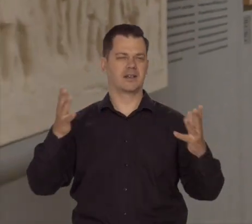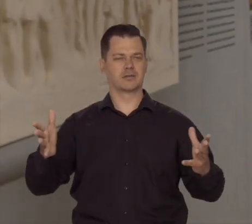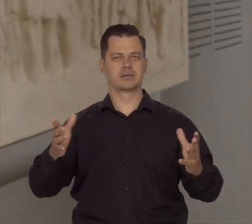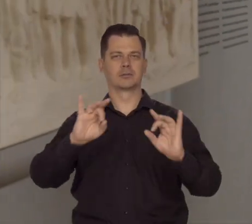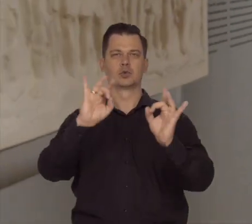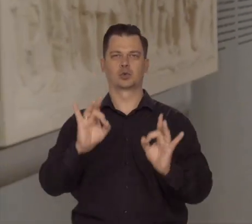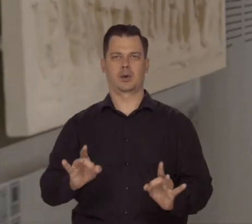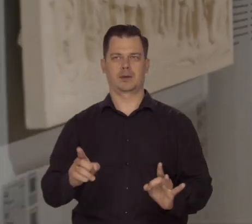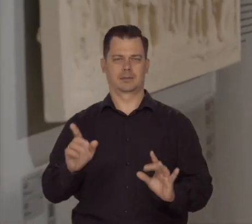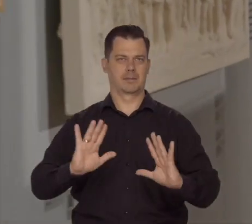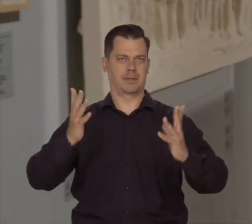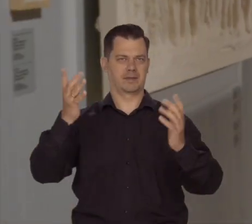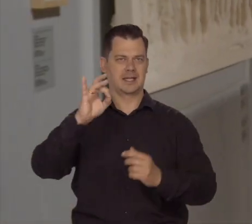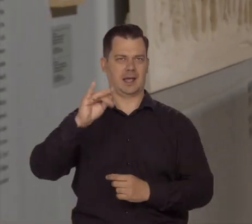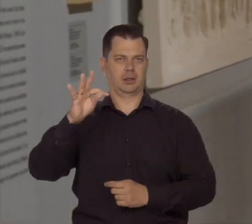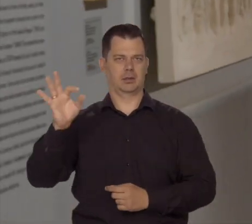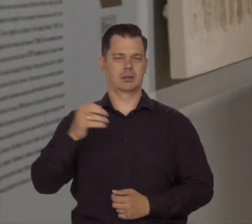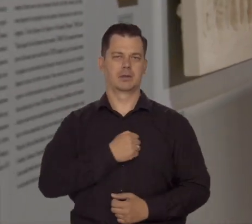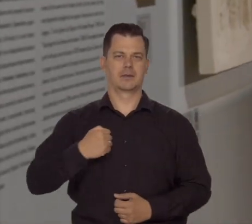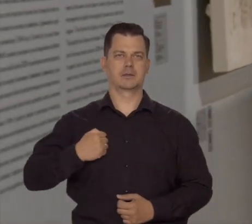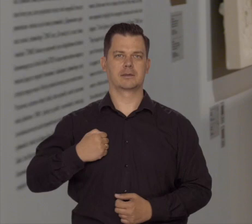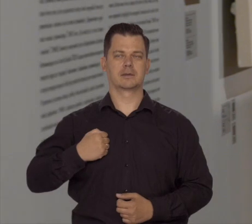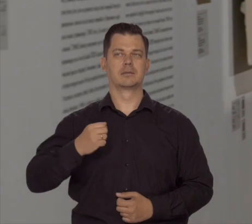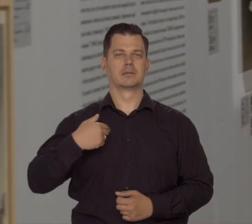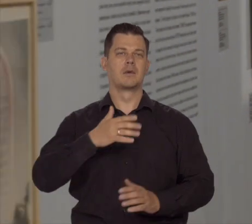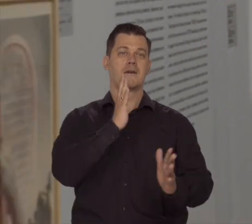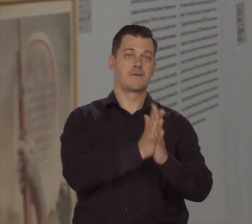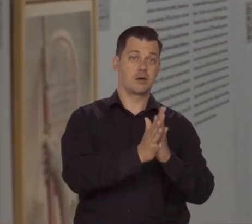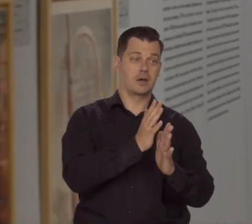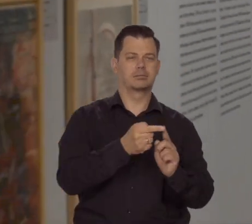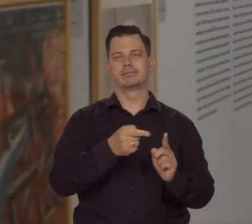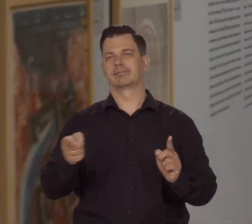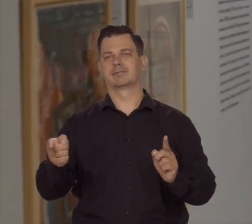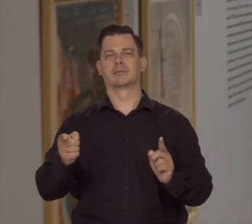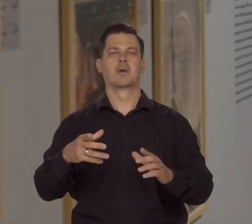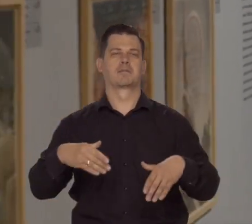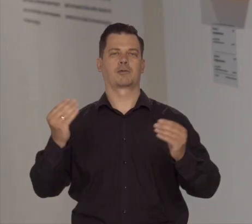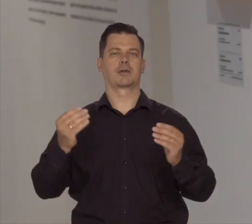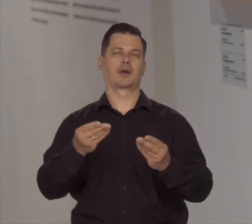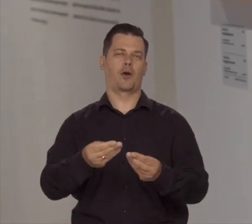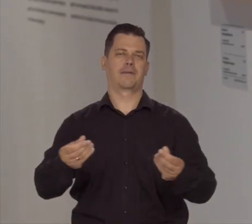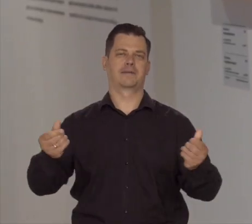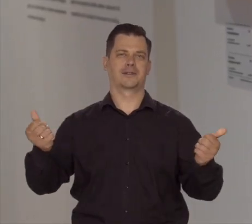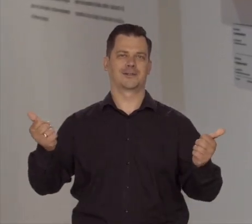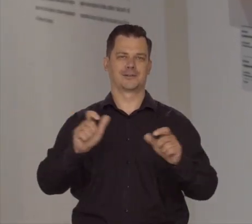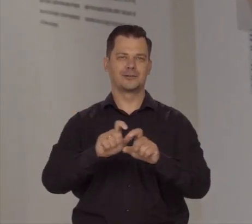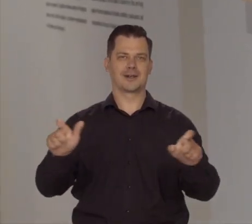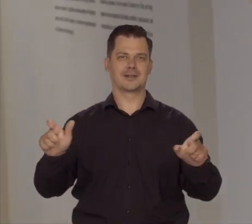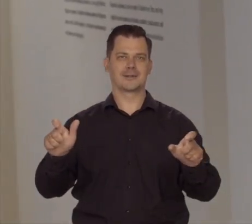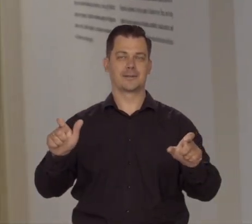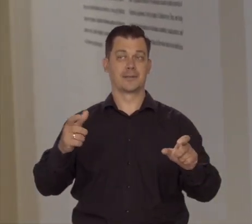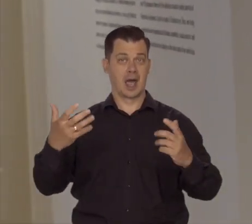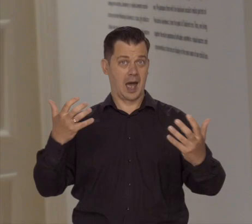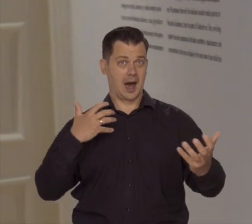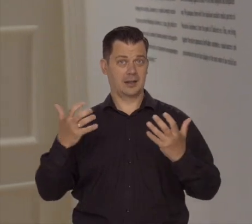zróżnicowana prezentacja sztuki o powstaniu w getcie warszawskim, rozpięta między wojną a początkami odwilży. Artystycznych